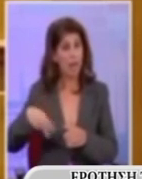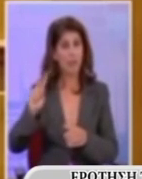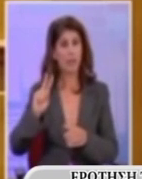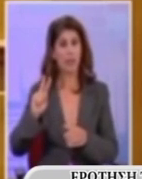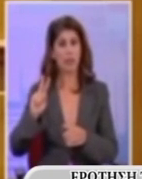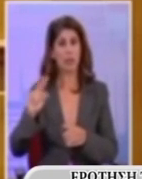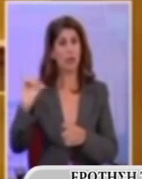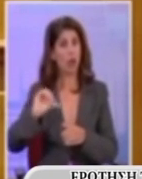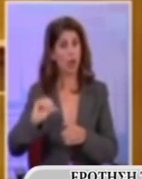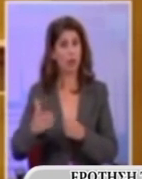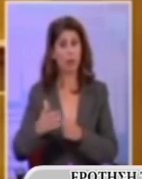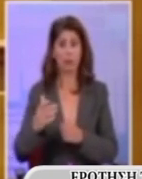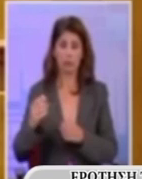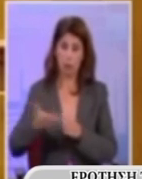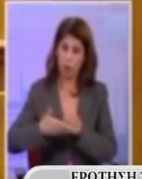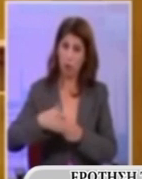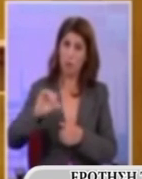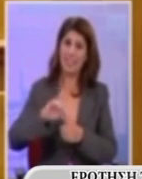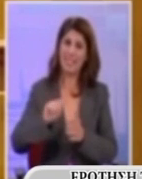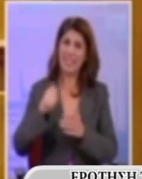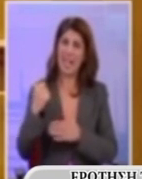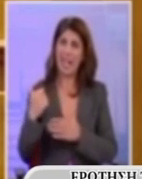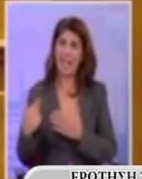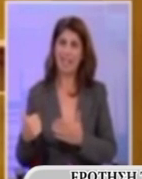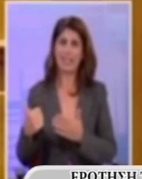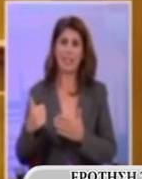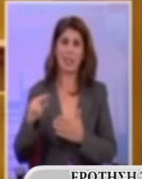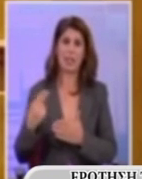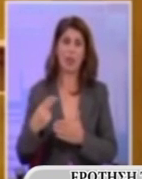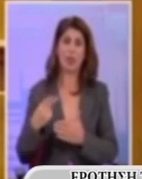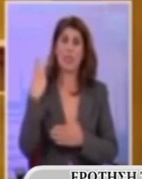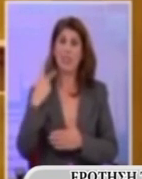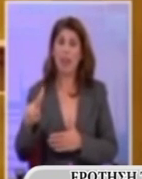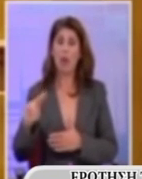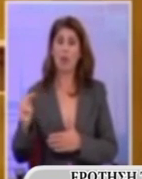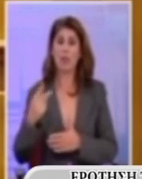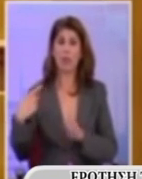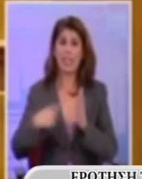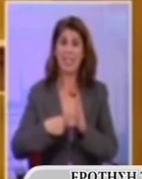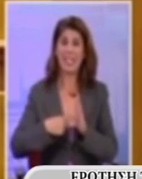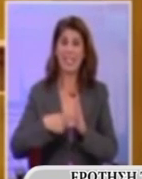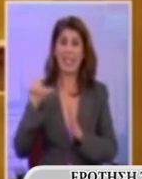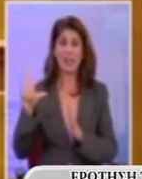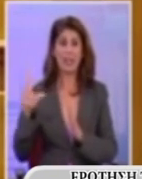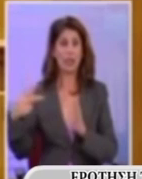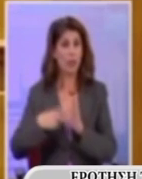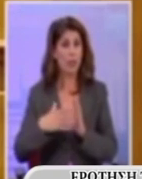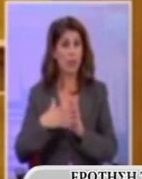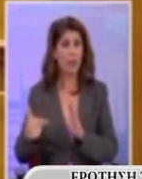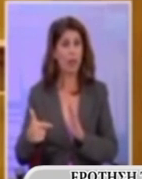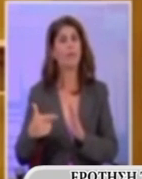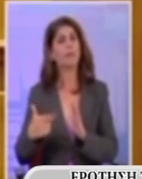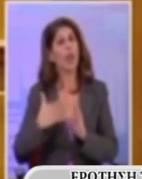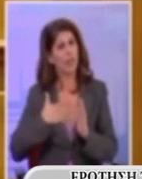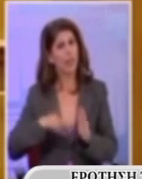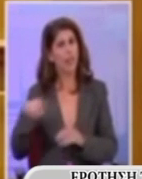έχουν τοποθετηθεί φωτοβολταϊκά συστήματα που εξασφαλίζουν πλήρως τις ενεργειακές ανάγκες τους. Το έργο ολοκληρώθηκε από την